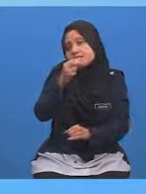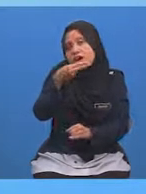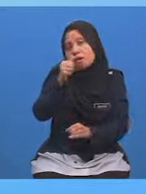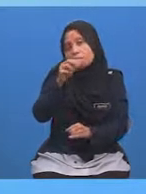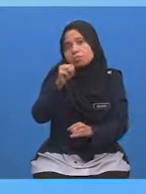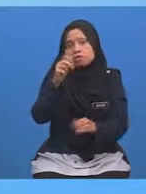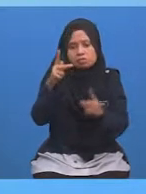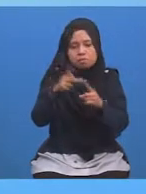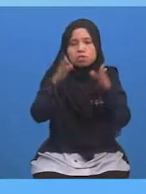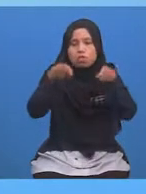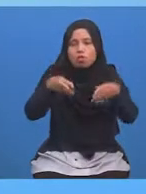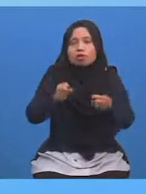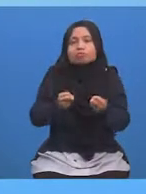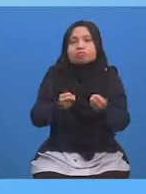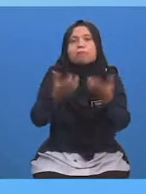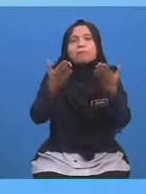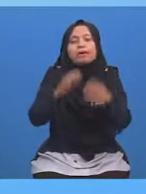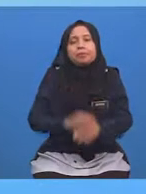ramai.